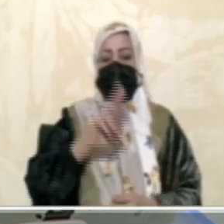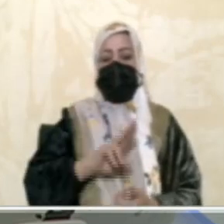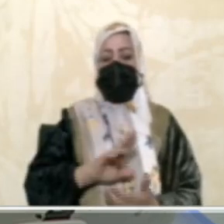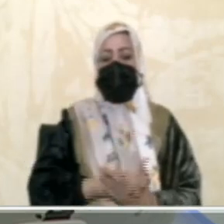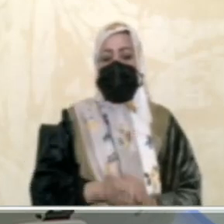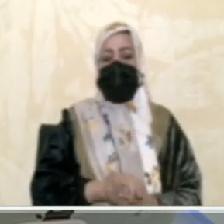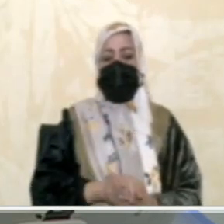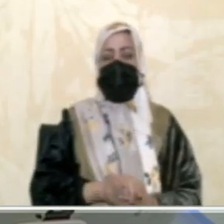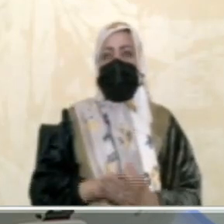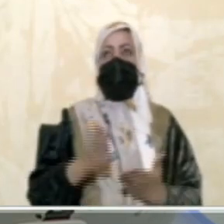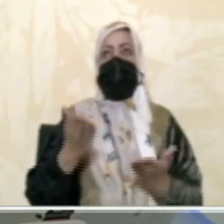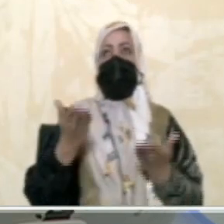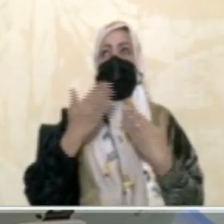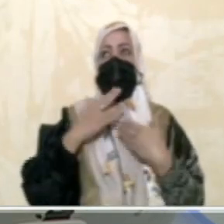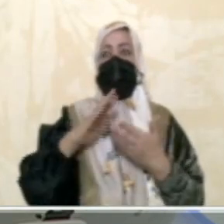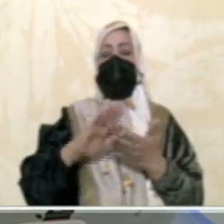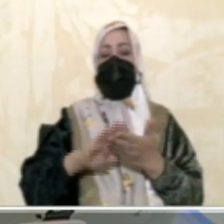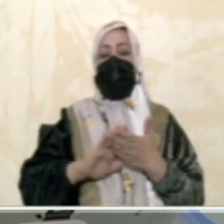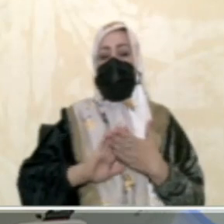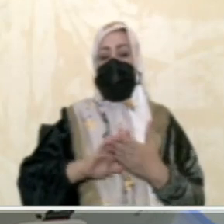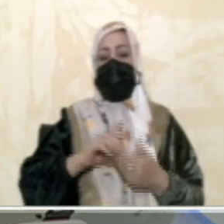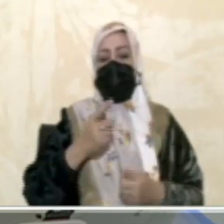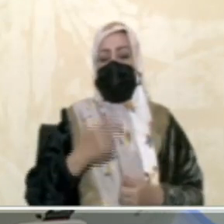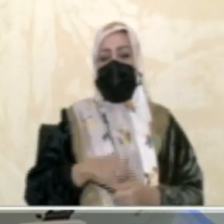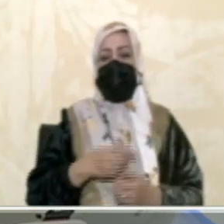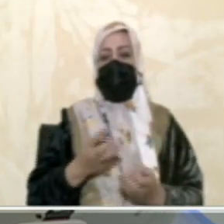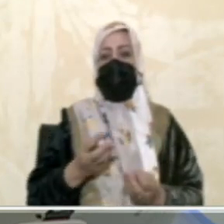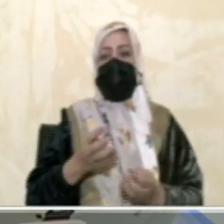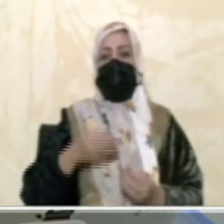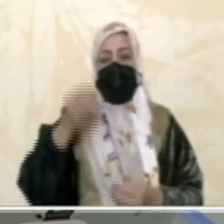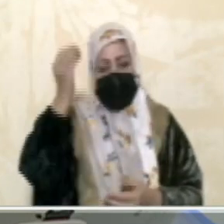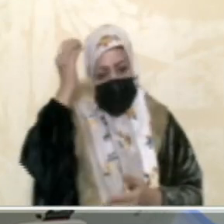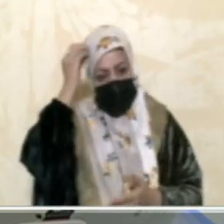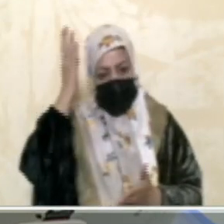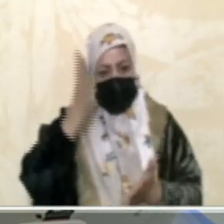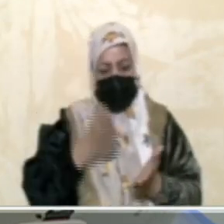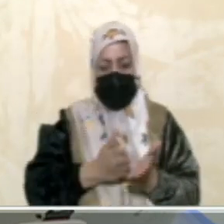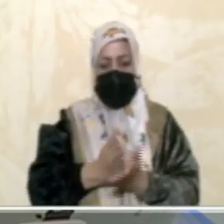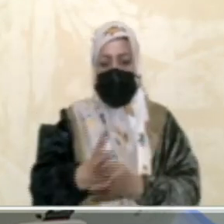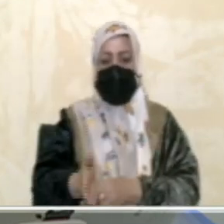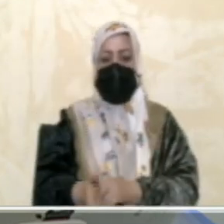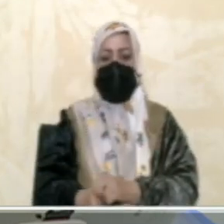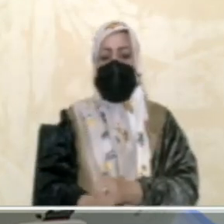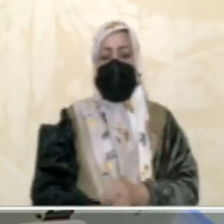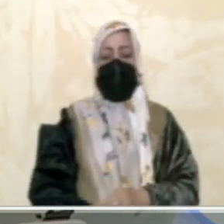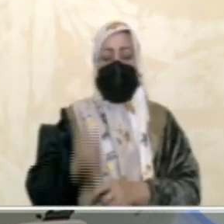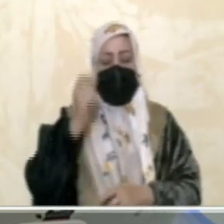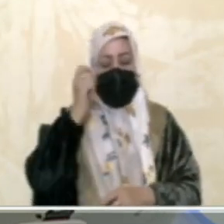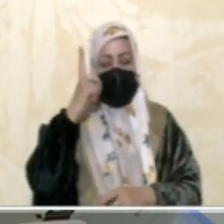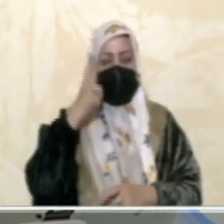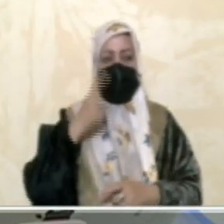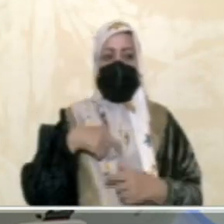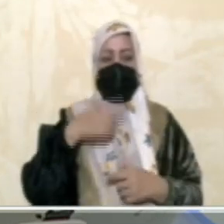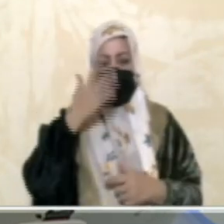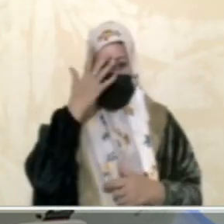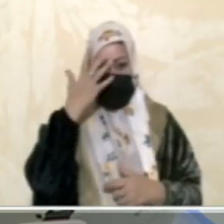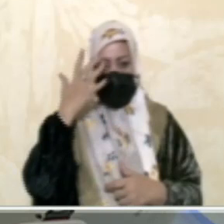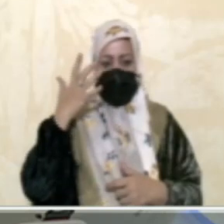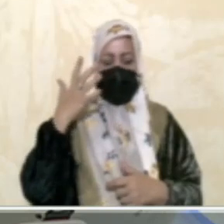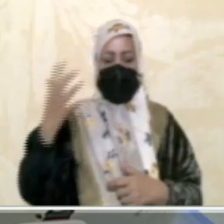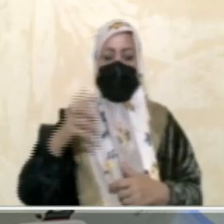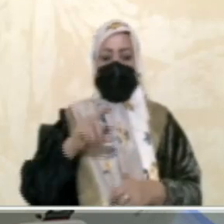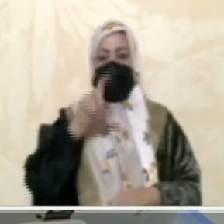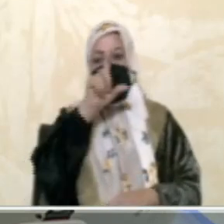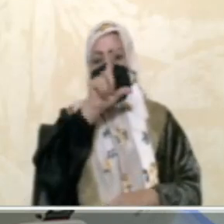ان يهدينا لرشدنا وان يفقهنا في دينه وان يجعلنا ممن